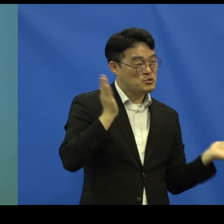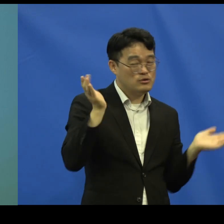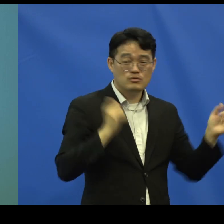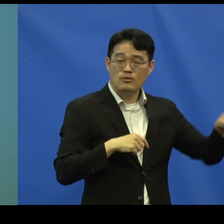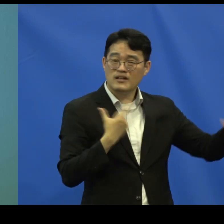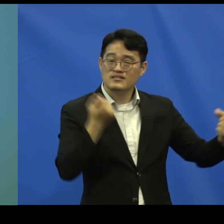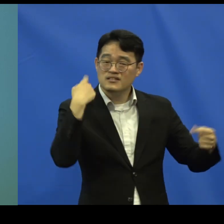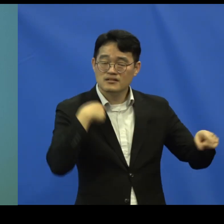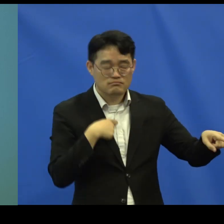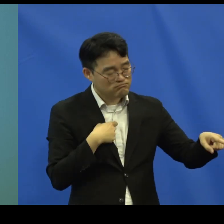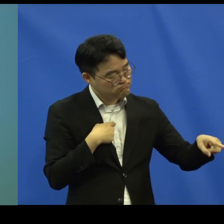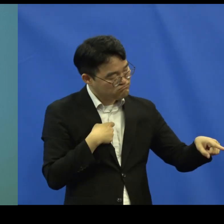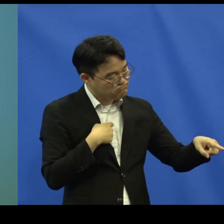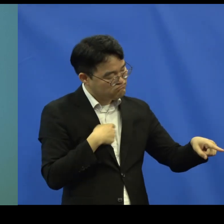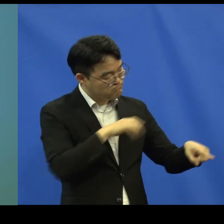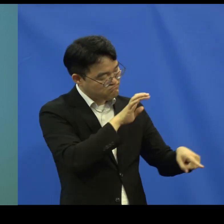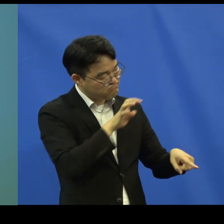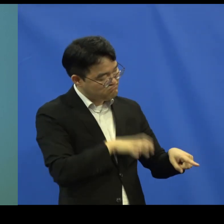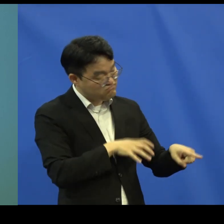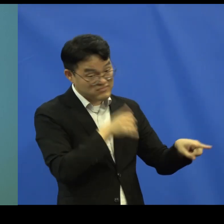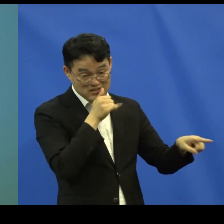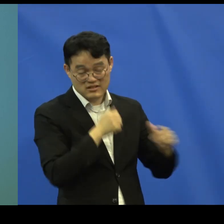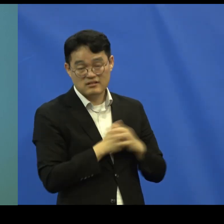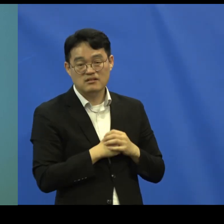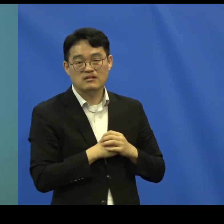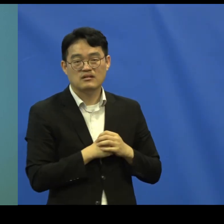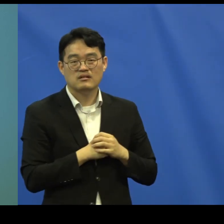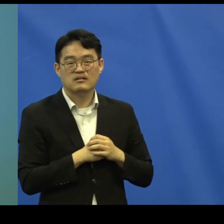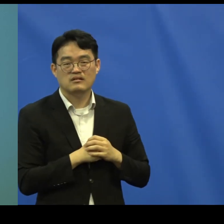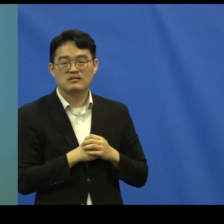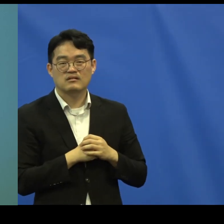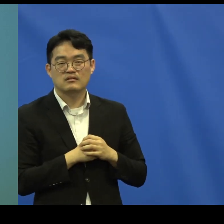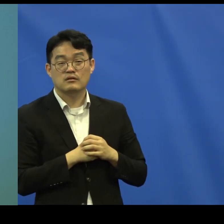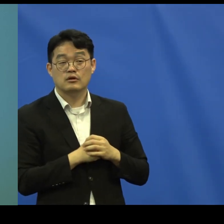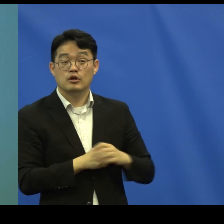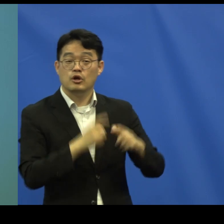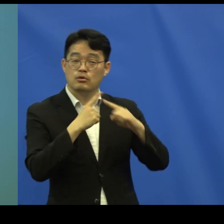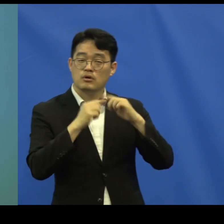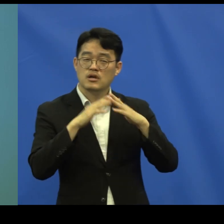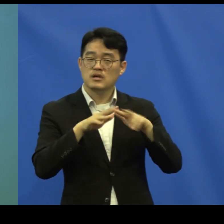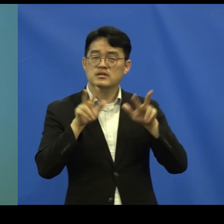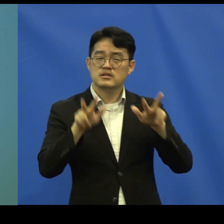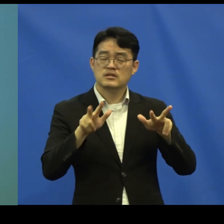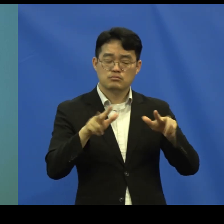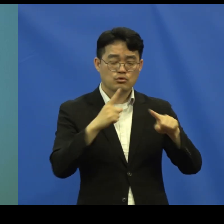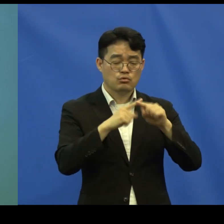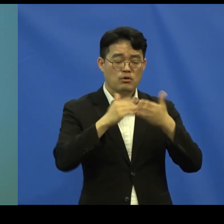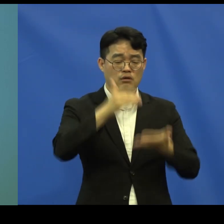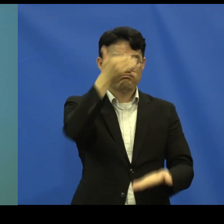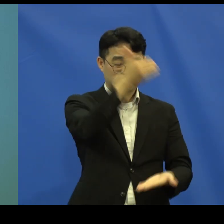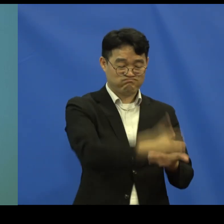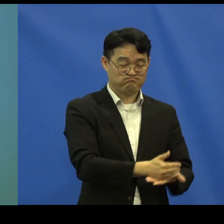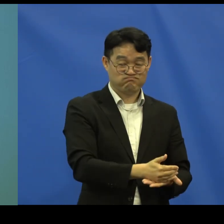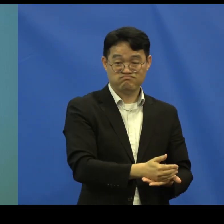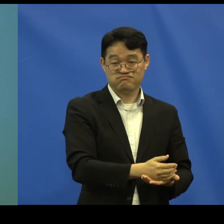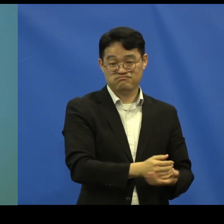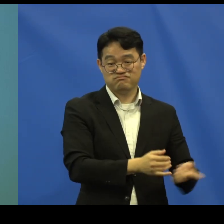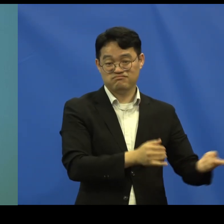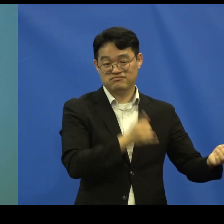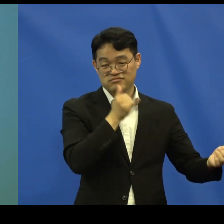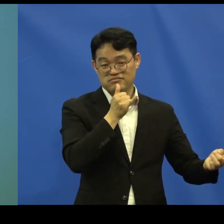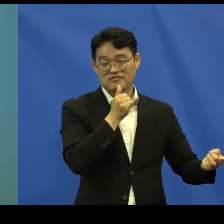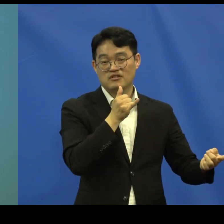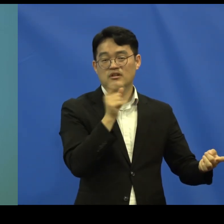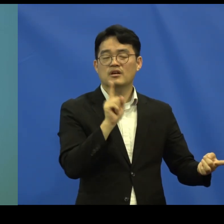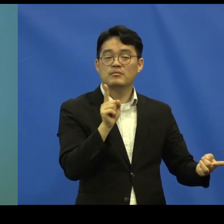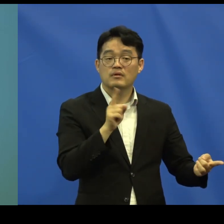들 때가 있어요. 특별히 대표적인 것 가운데 하나가 지금은 그 교회가 문 닫아 버렸어요. 미국에 굉장히 유명한